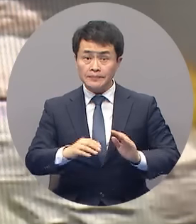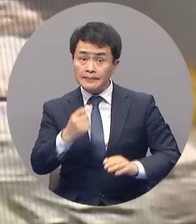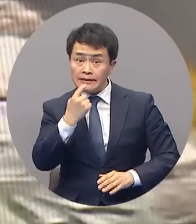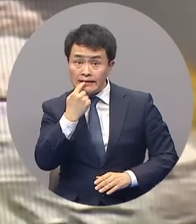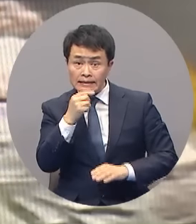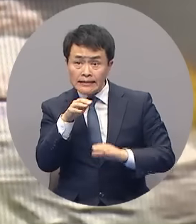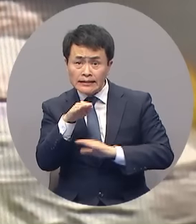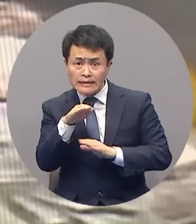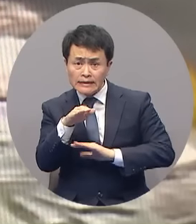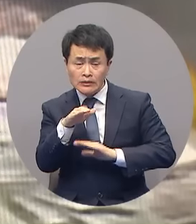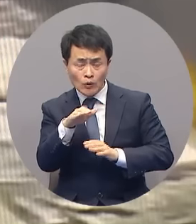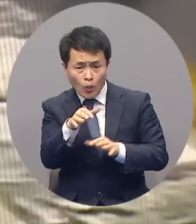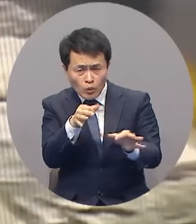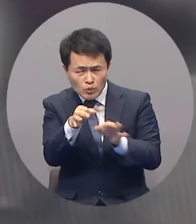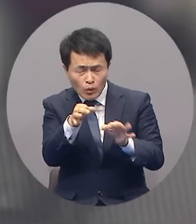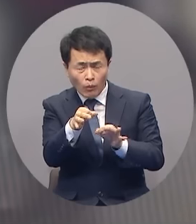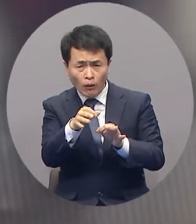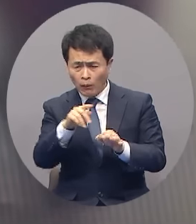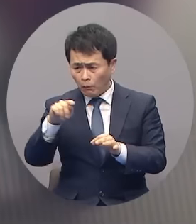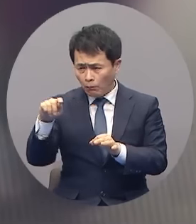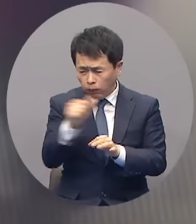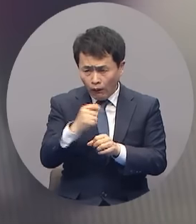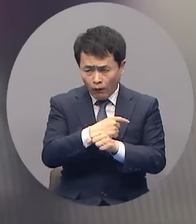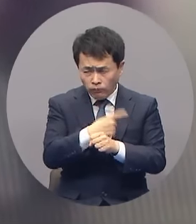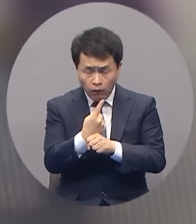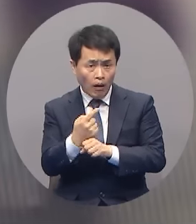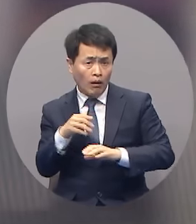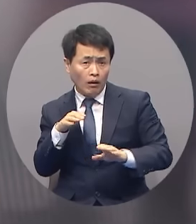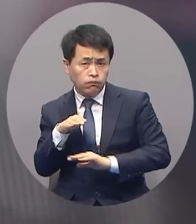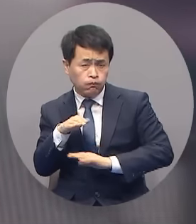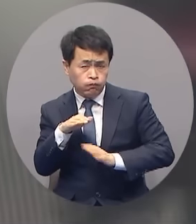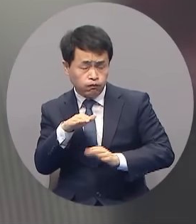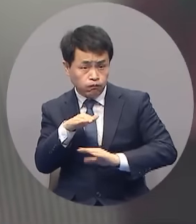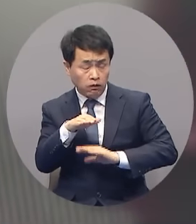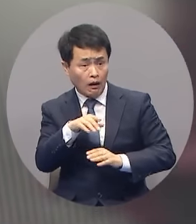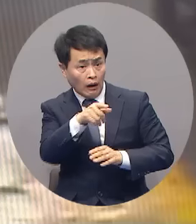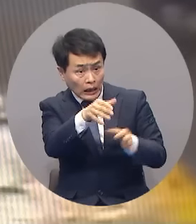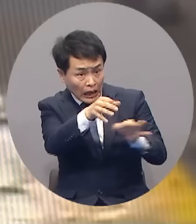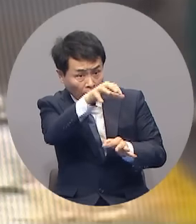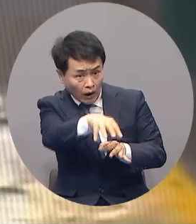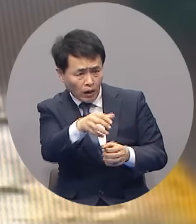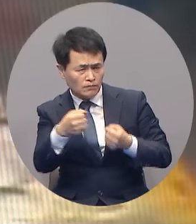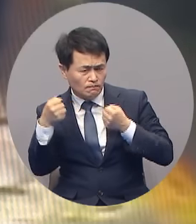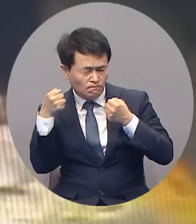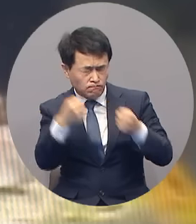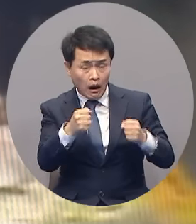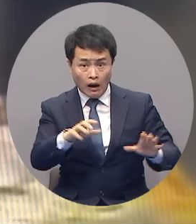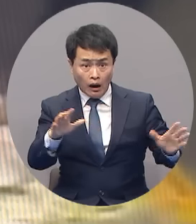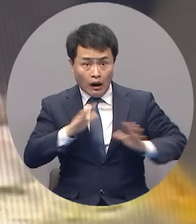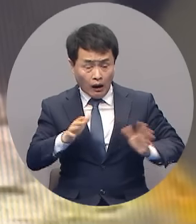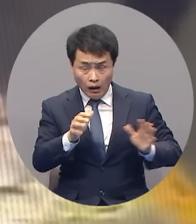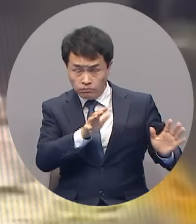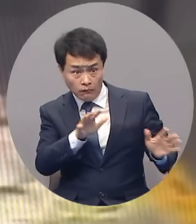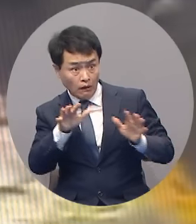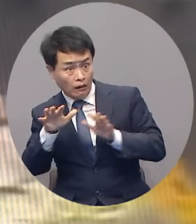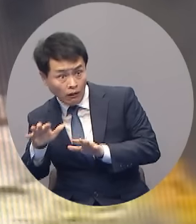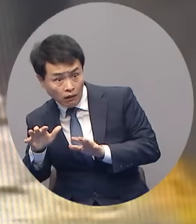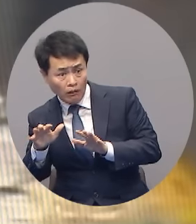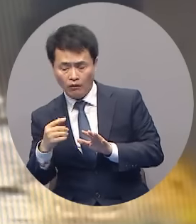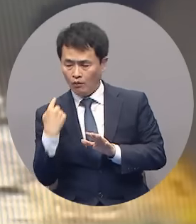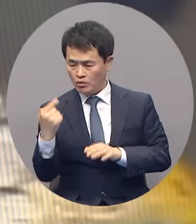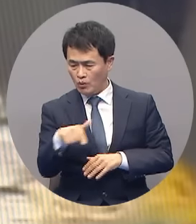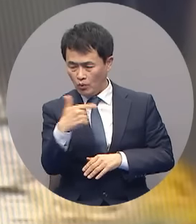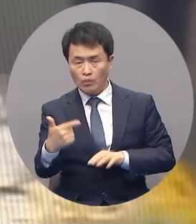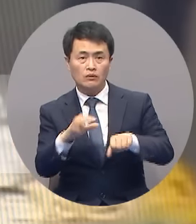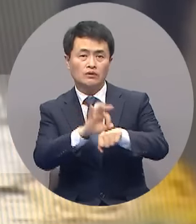흰색 승용차 한 대가 시장 골목길을 빠른 속도로 달리더니 점포 한 곳을 들이받고 놀란 상인들이 뛰쳐나옵니다. 어제